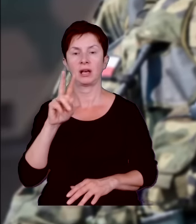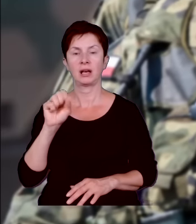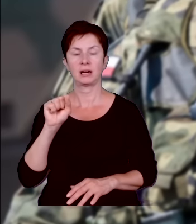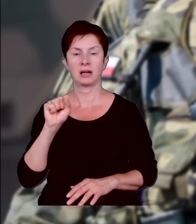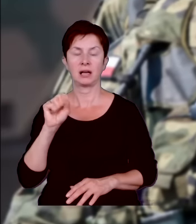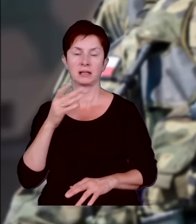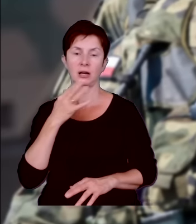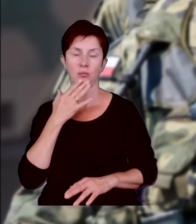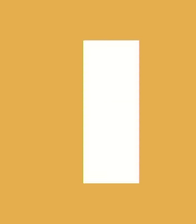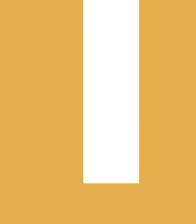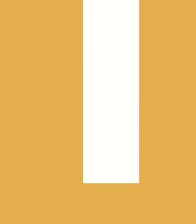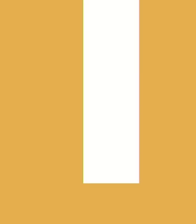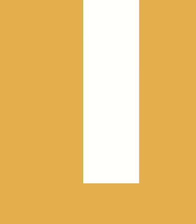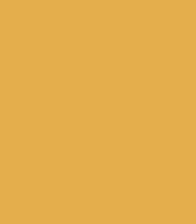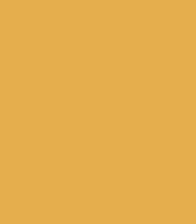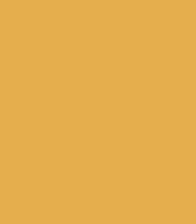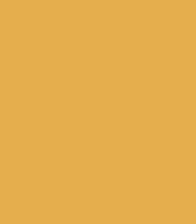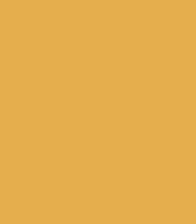ujawniła Telewizja